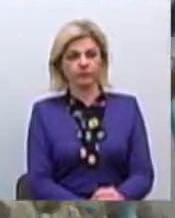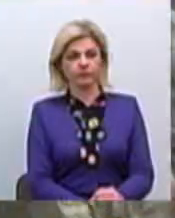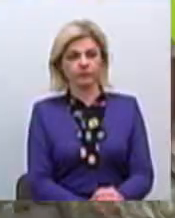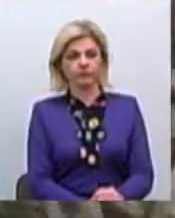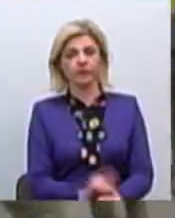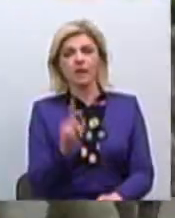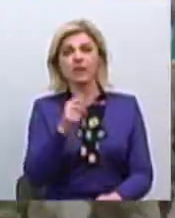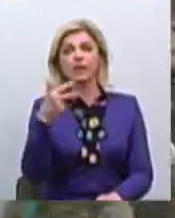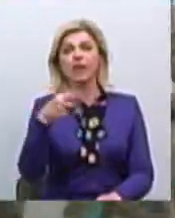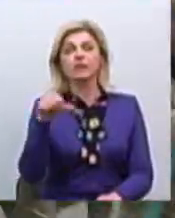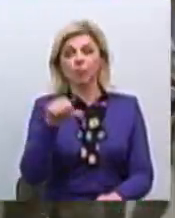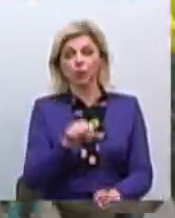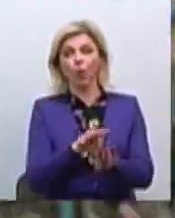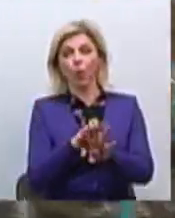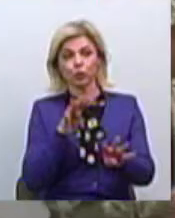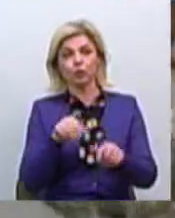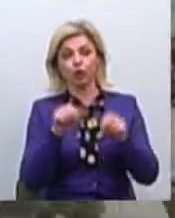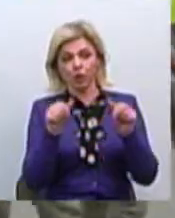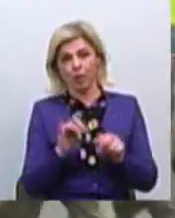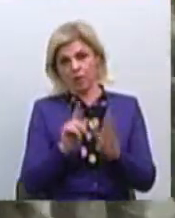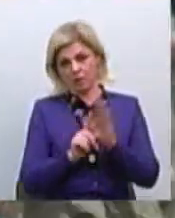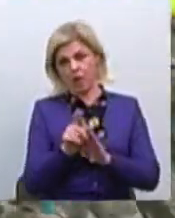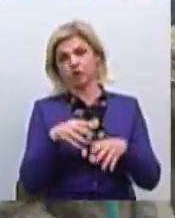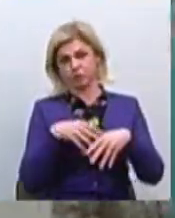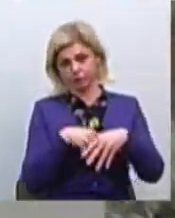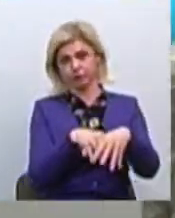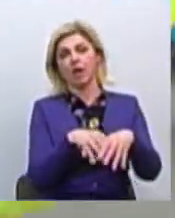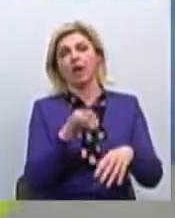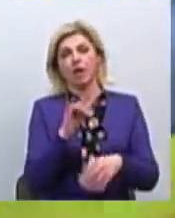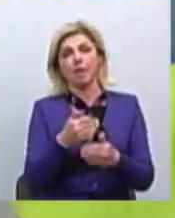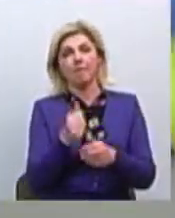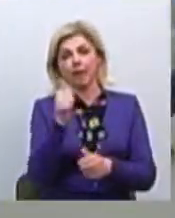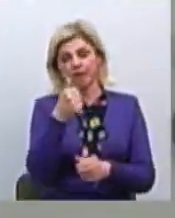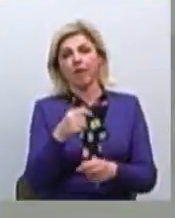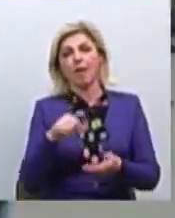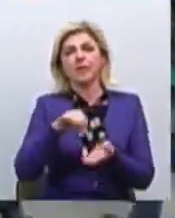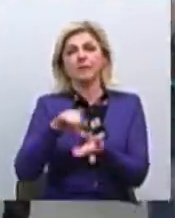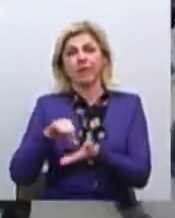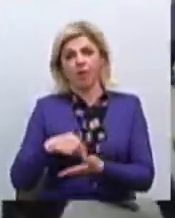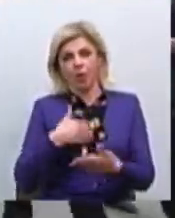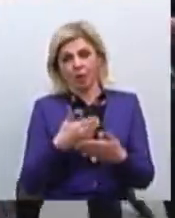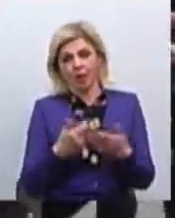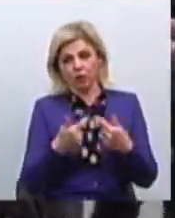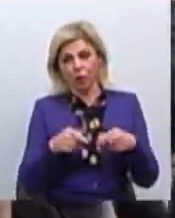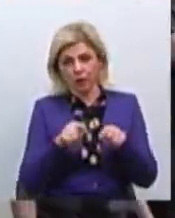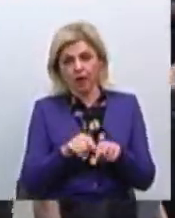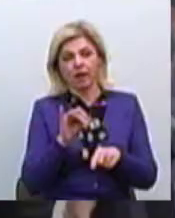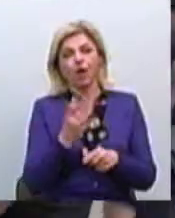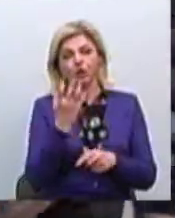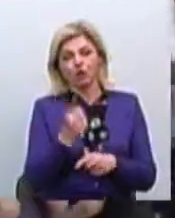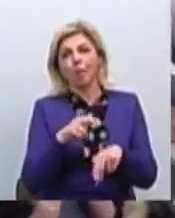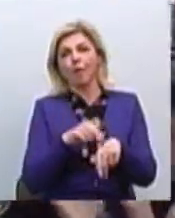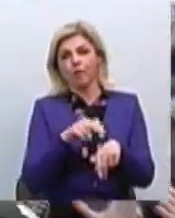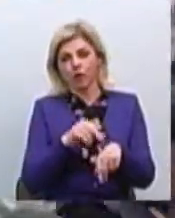За півгодини колону сформували і почали рухатись. Попереду представники громадських організацій, далі кілька ліній правоохоронців,